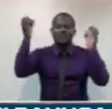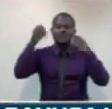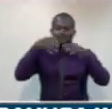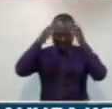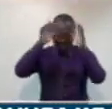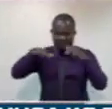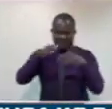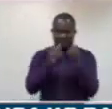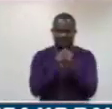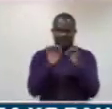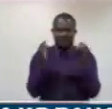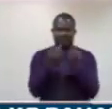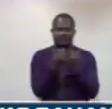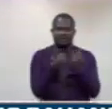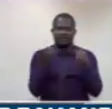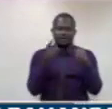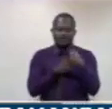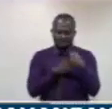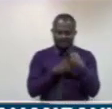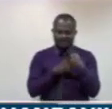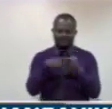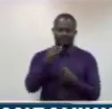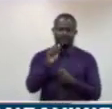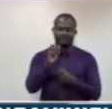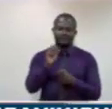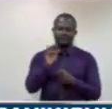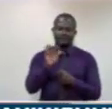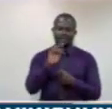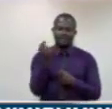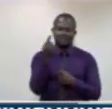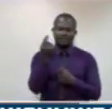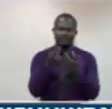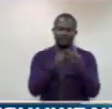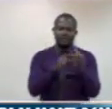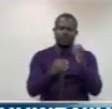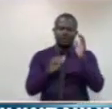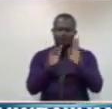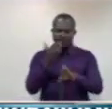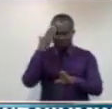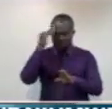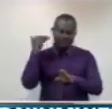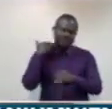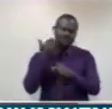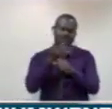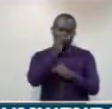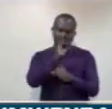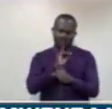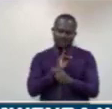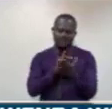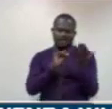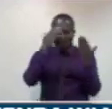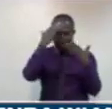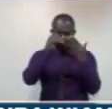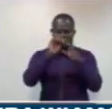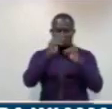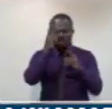Nyamirambo. Mu muryango w'abana batandatu Kanamugire niwe wenyine wabarwaga nk'uwahitanywe na genocide yakorewe abatutsi kuko